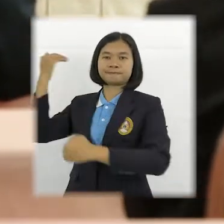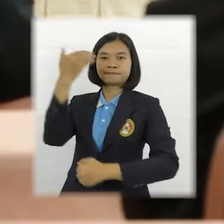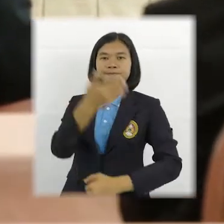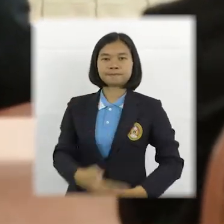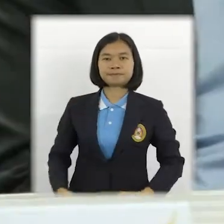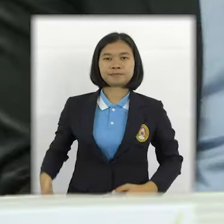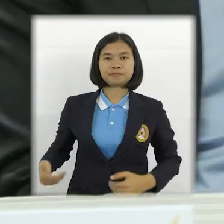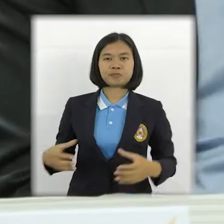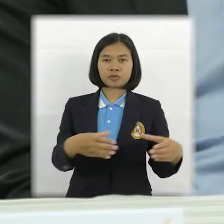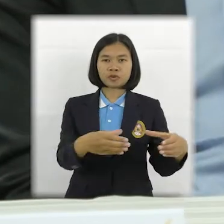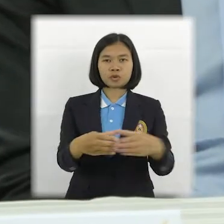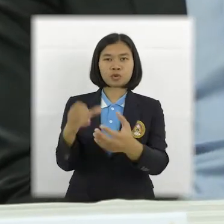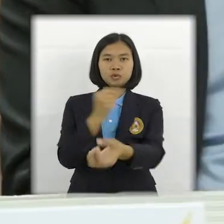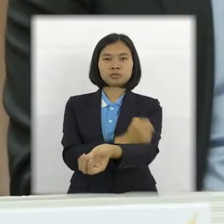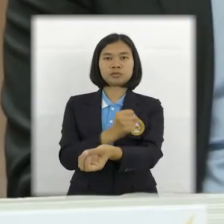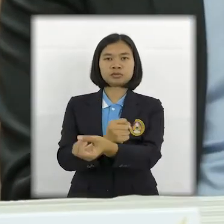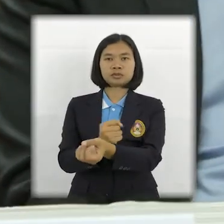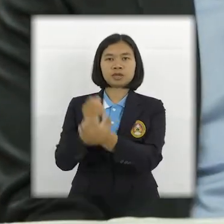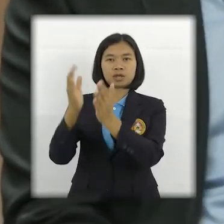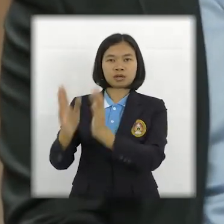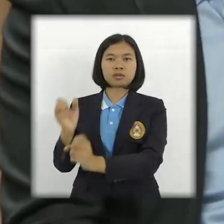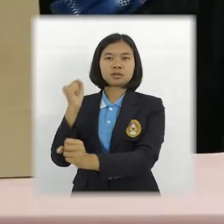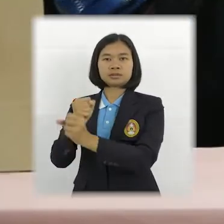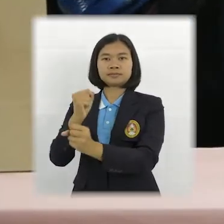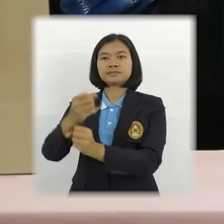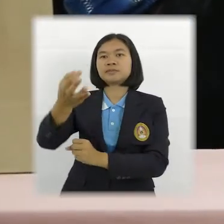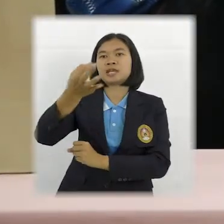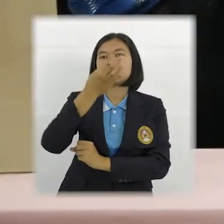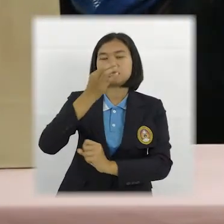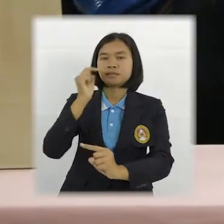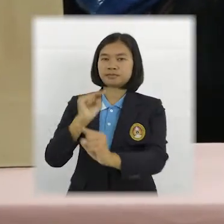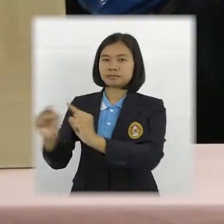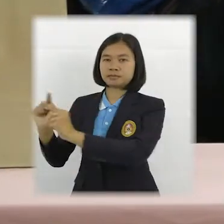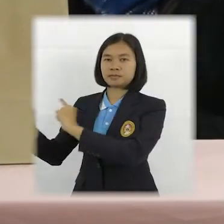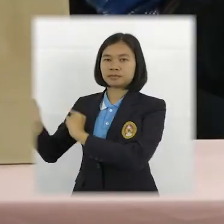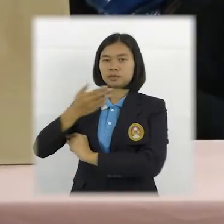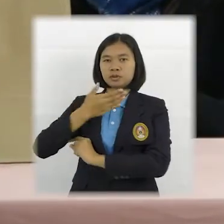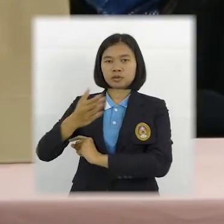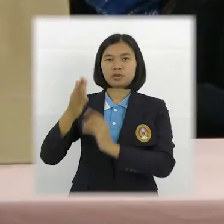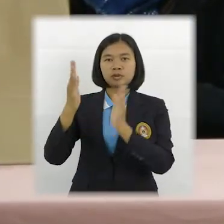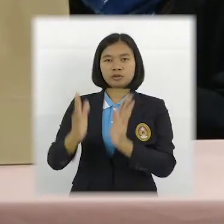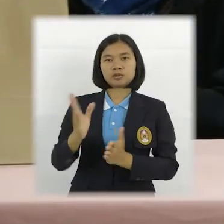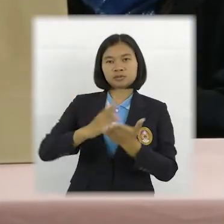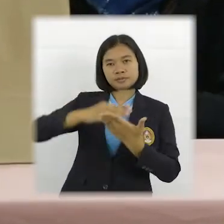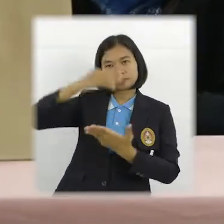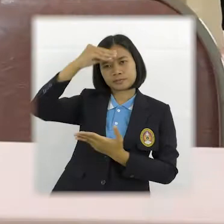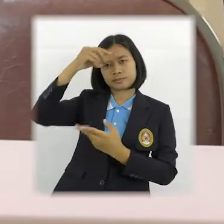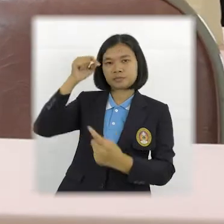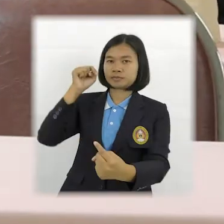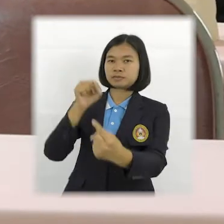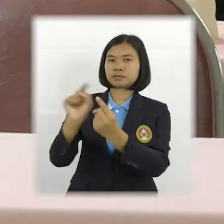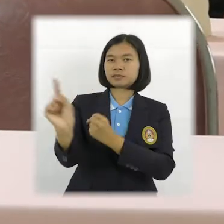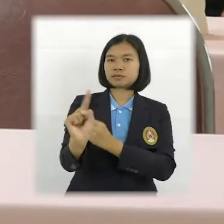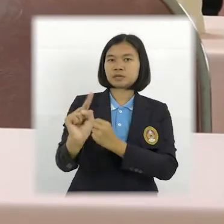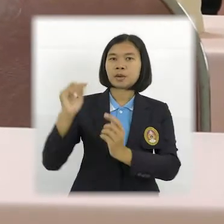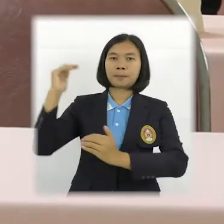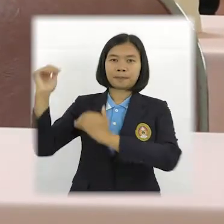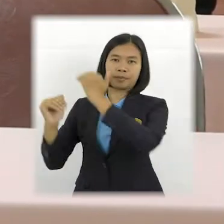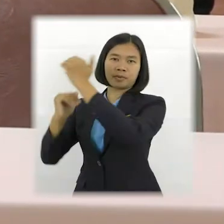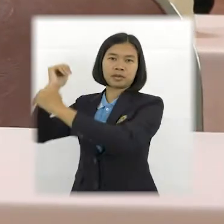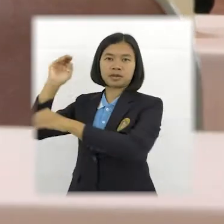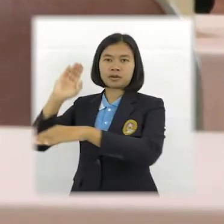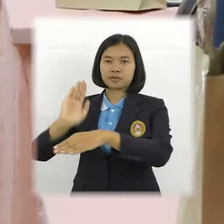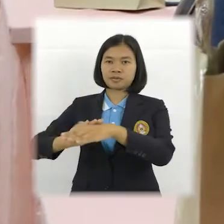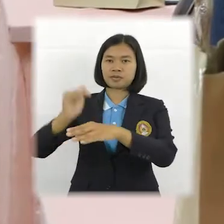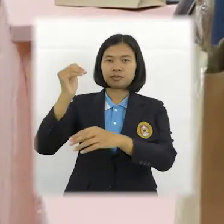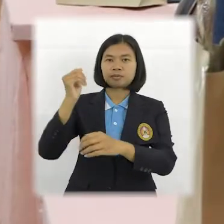การส่งเสริมพัฒนาศักยภาพกำลังคนในกลุ่มแรงงานบุคลากรในอาชีพต่างๆตลอดจนนักศึกษาโดยมีวัต